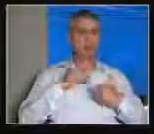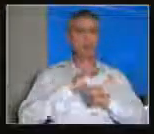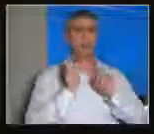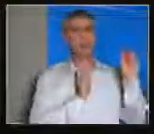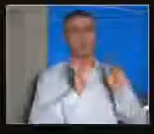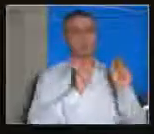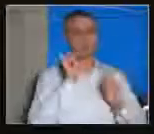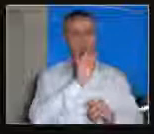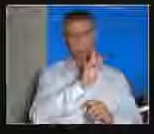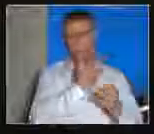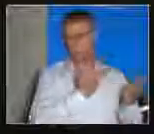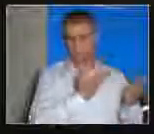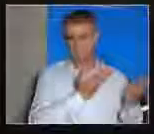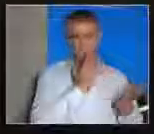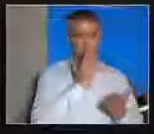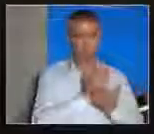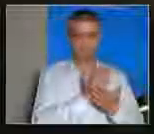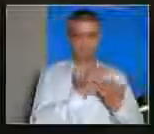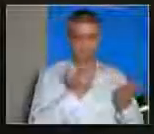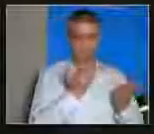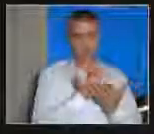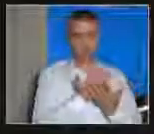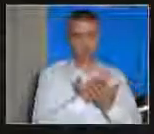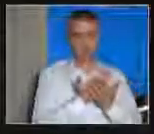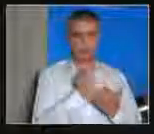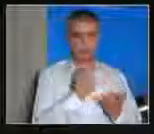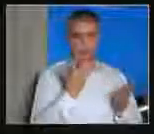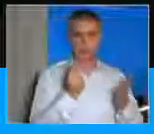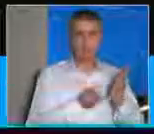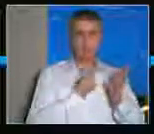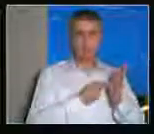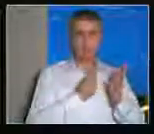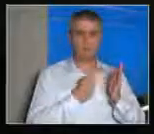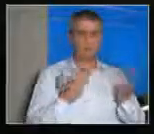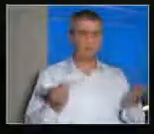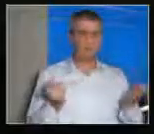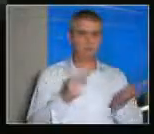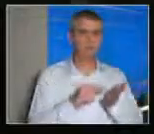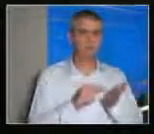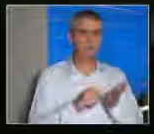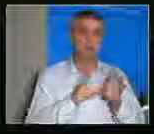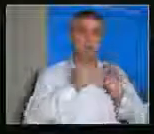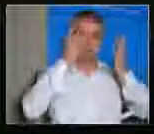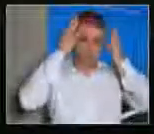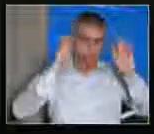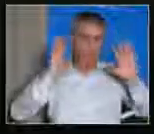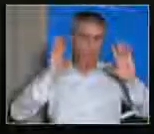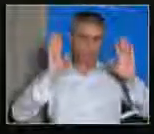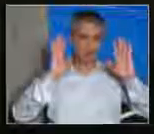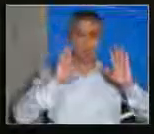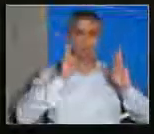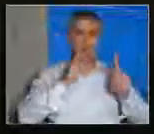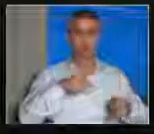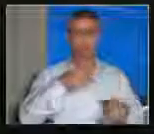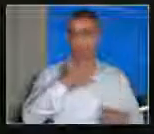מערכות הגנה כנגד הרקטות האלה, שכבר עשינו, הוכיחו את עצמם לא פעם ולא פעמיים. לכן, עם כל הכבוד למה